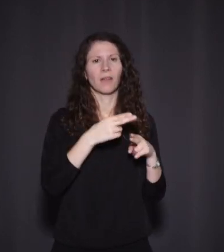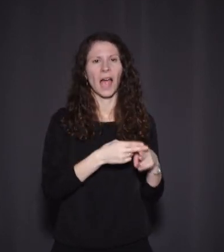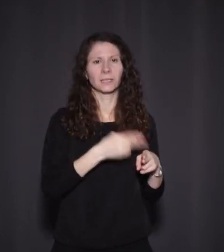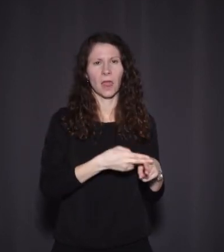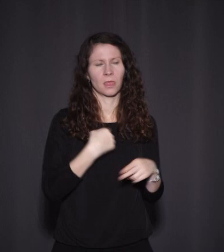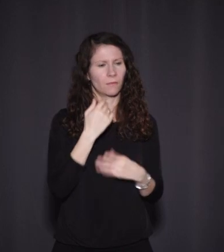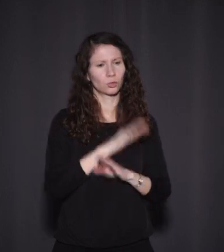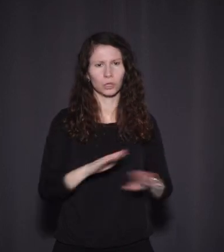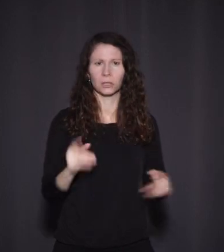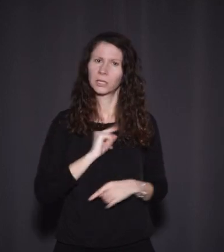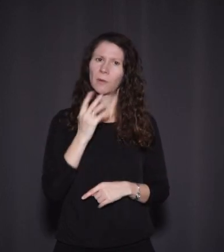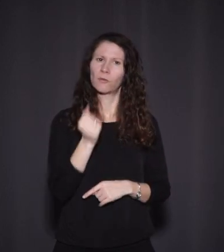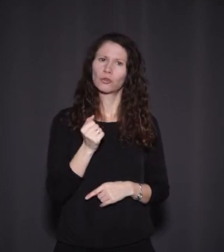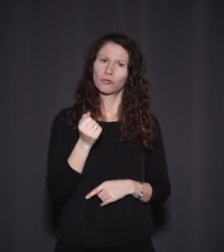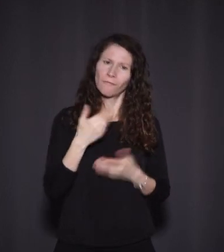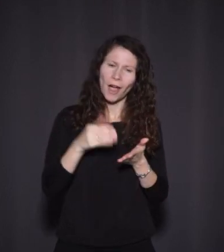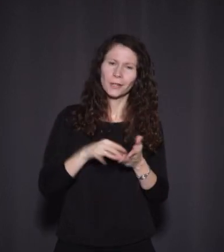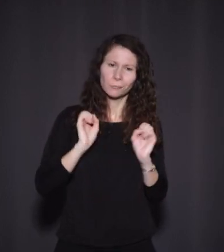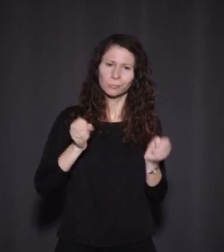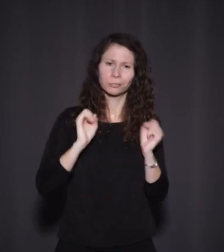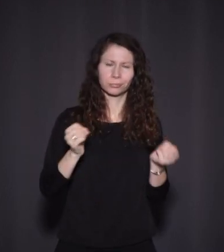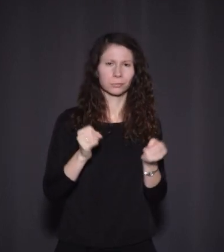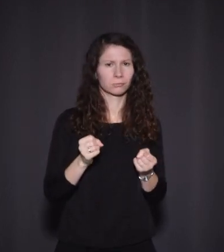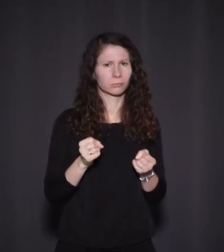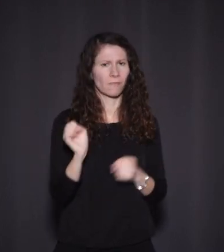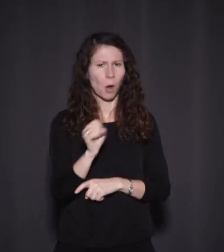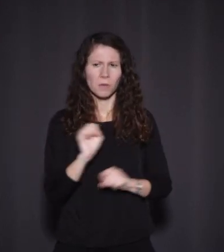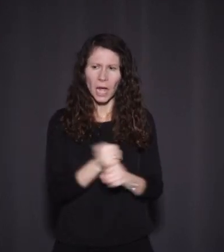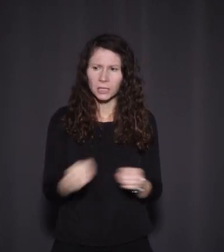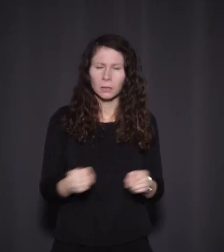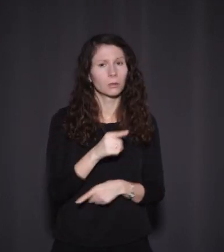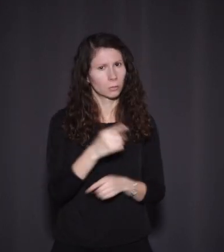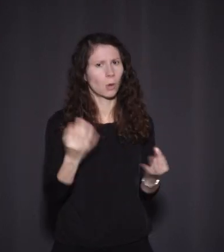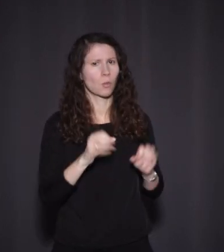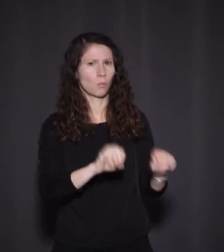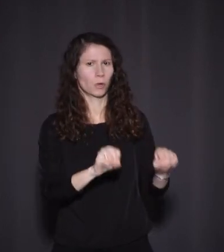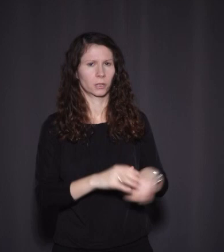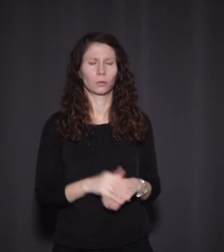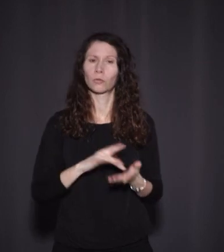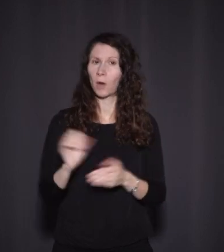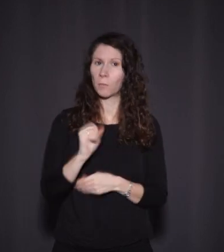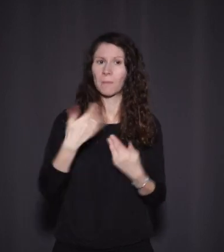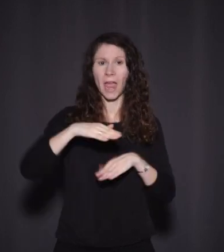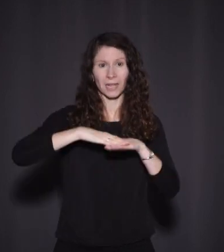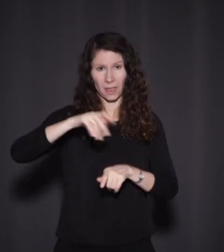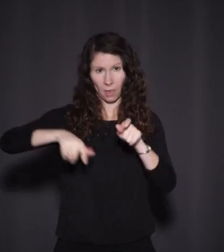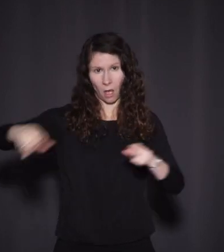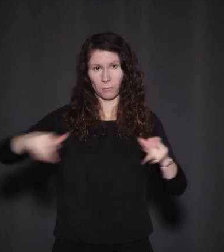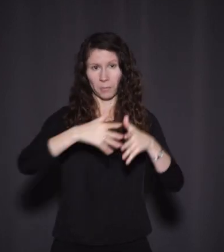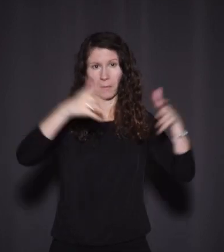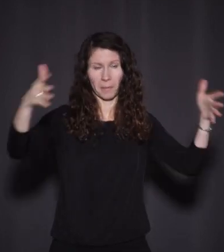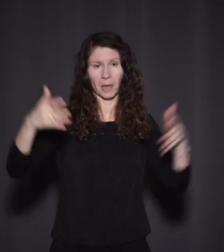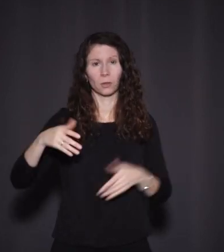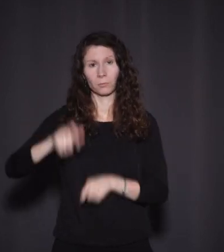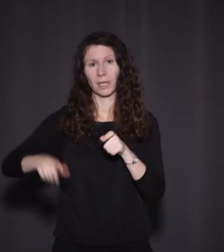beitragen, warum kann ich denn das heute nicht leisten? Den müssen wir es ermöglichen, aus mehreren Gründen. Erstens, wir haben immer mehr Rentnerinnen und Rentner und immer weniger Menschen,